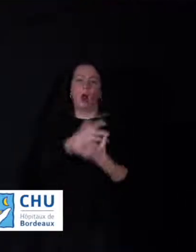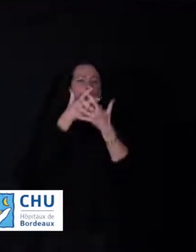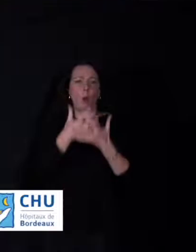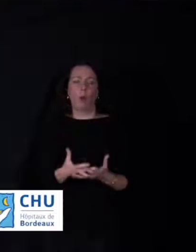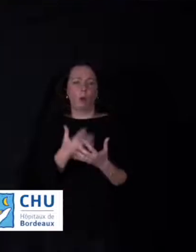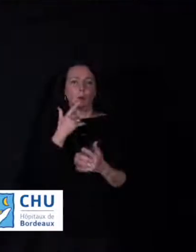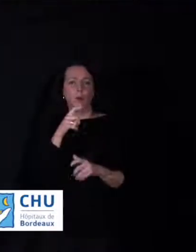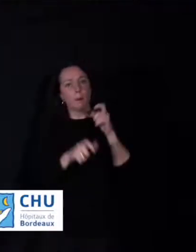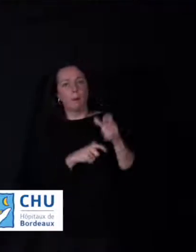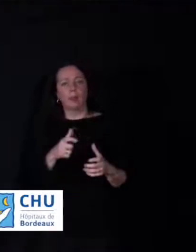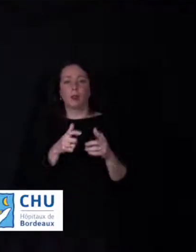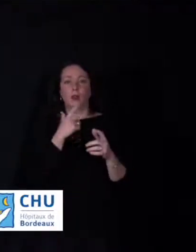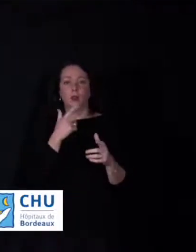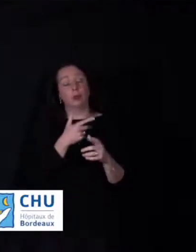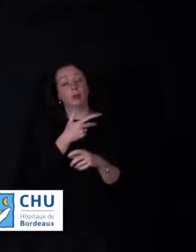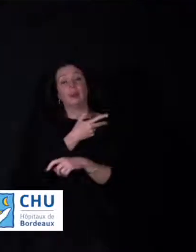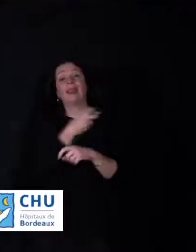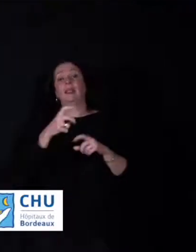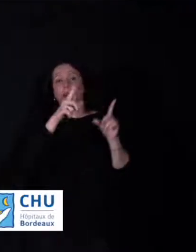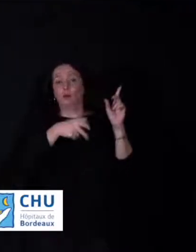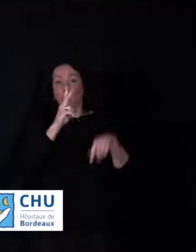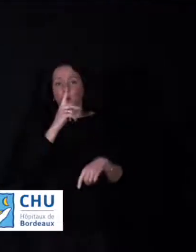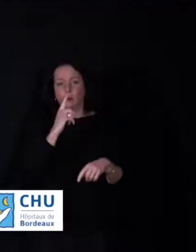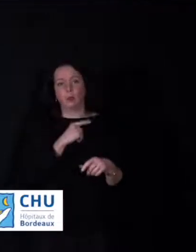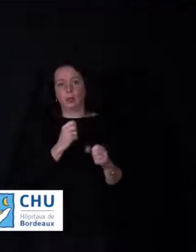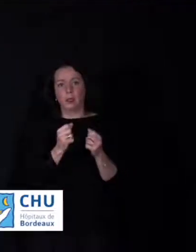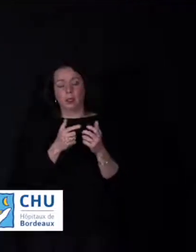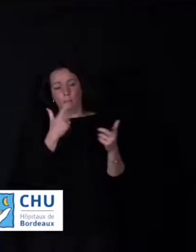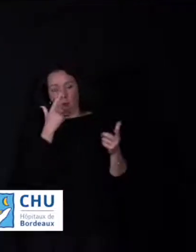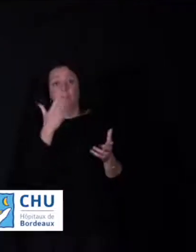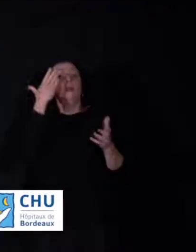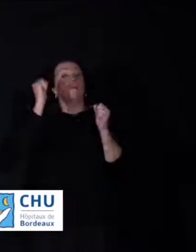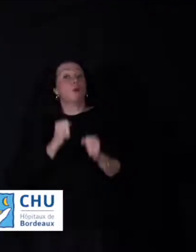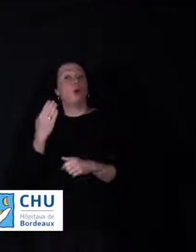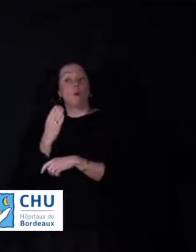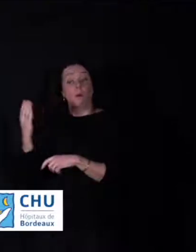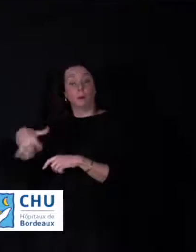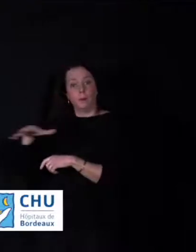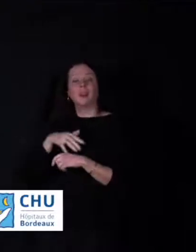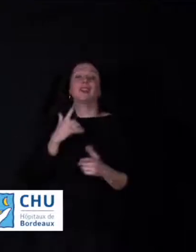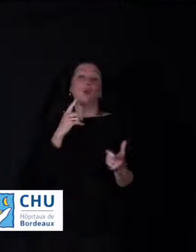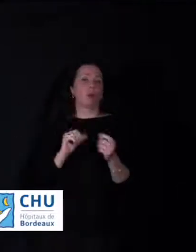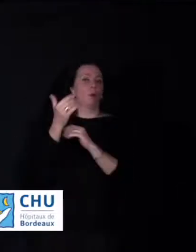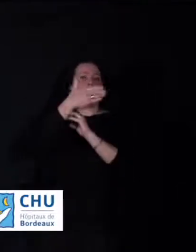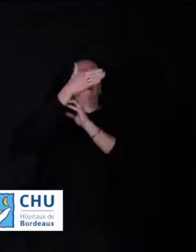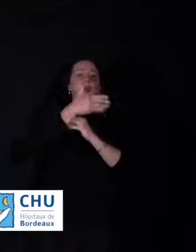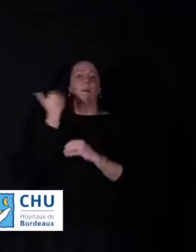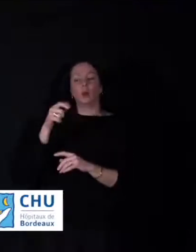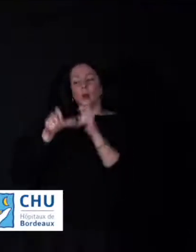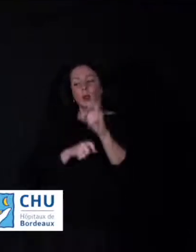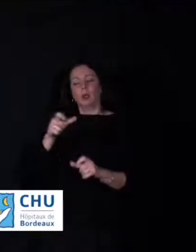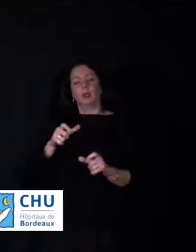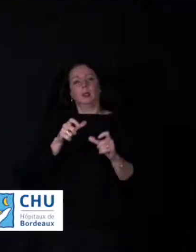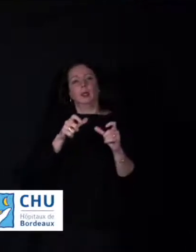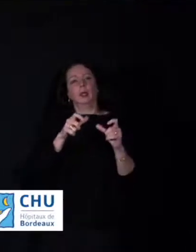les plus à risque et les plus exposées. Et donc, la première étape très emblématique, ça sera de vacciner les résidents des EHPAD qui